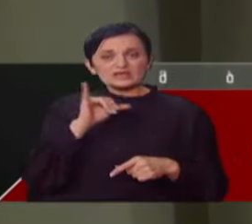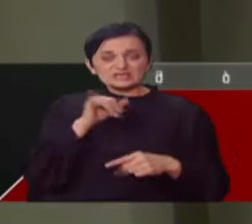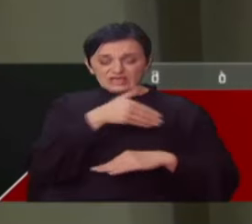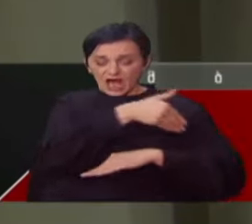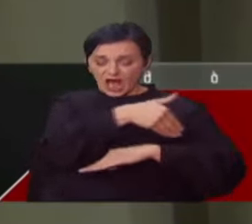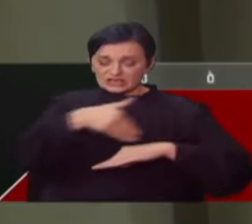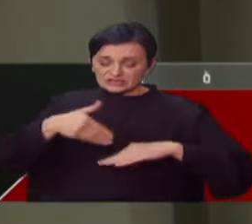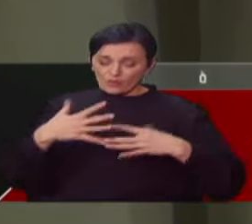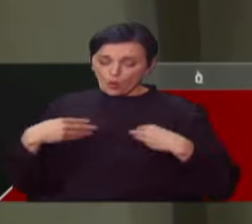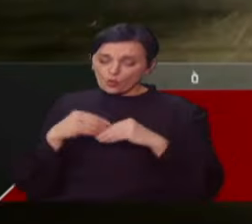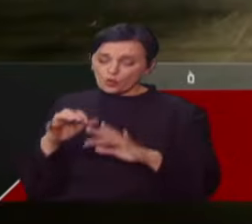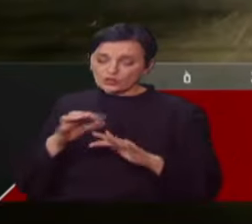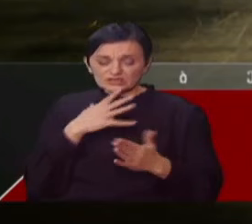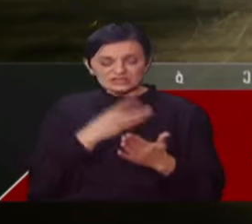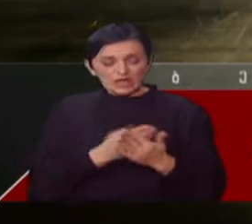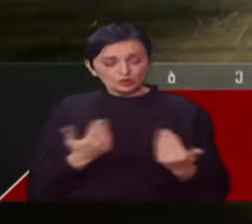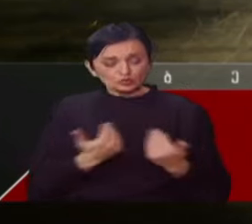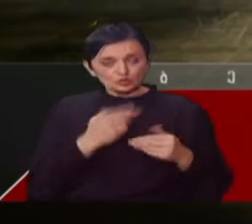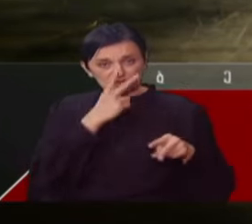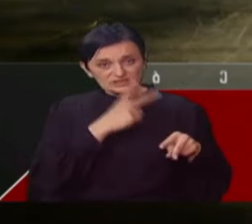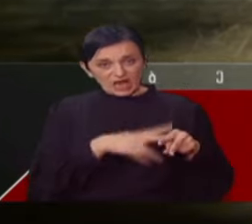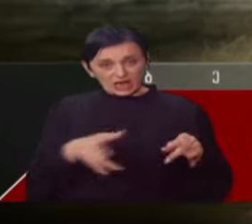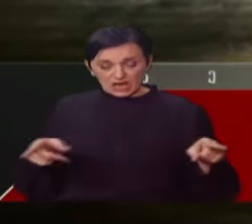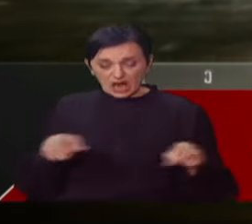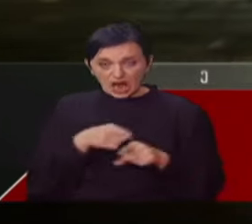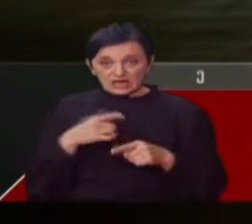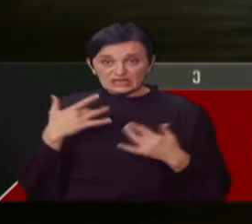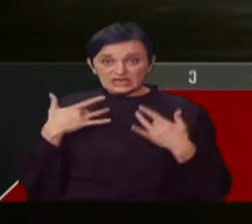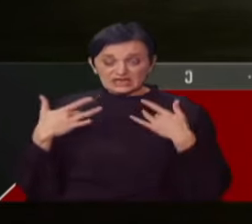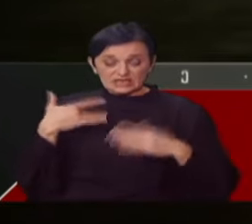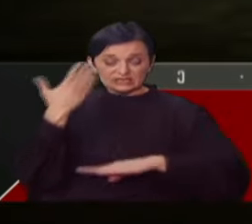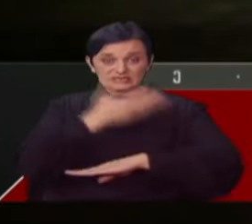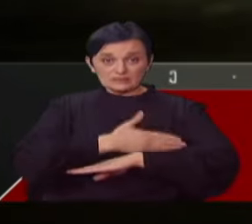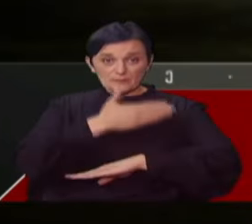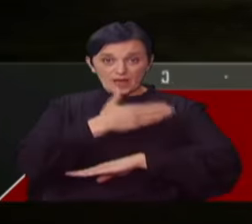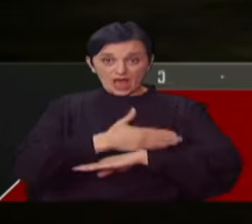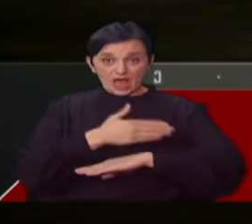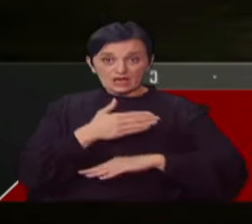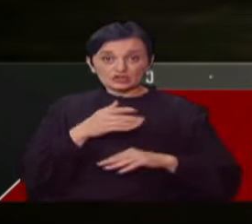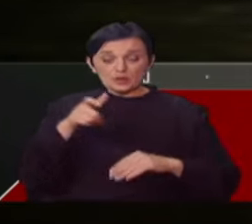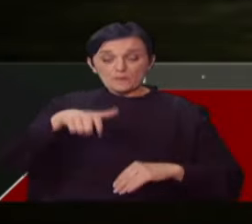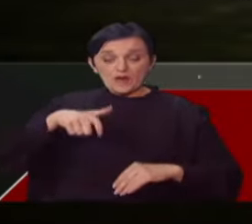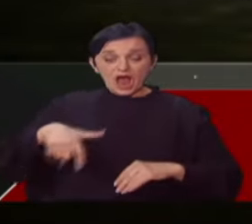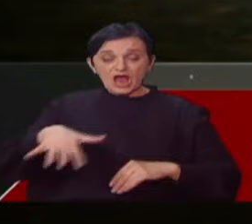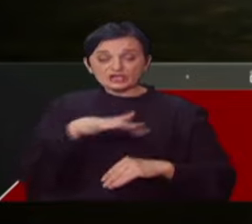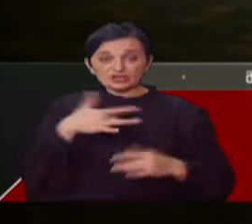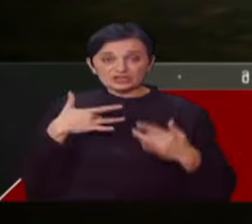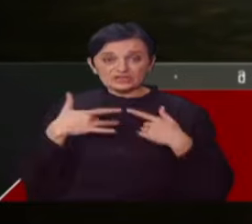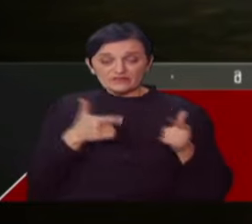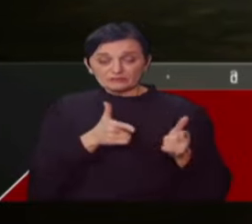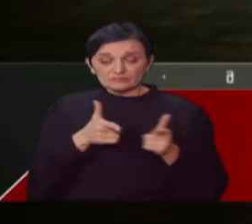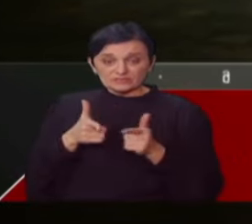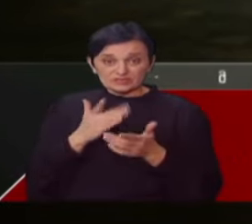hoari, ojahse, zrunul, sadesa, cotarit, hovre, bista, carguas, șoris. Spectaclul omului sa premier, samzadisit, margeani, șulis, teatru și mim din